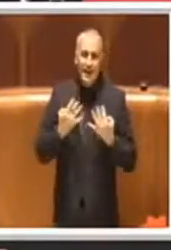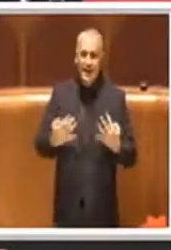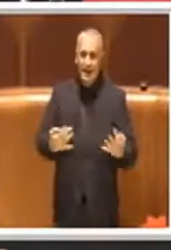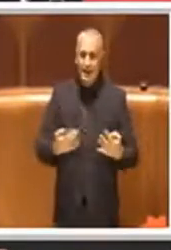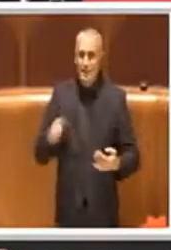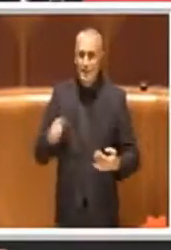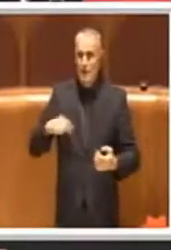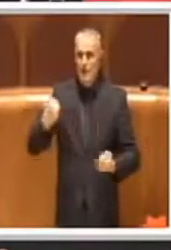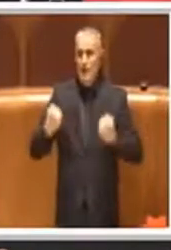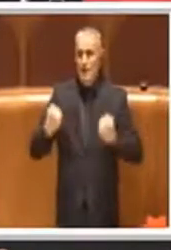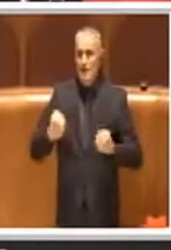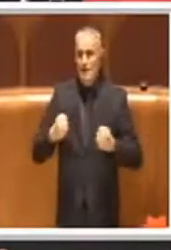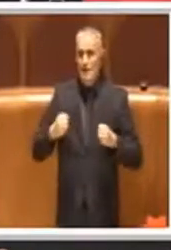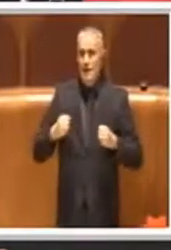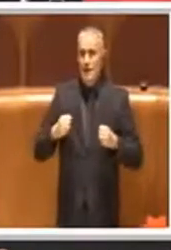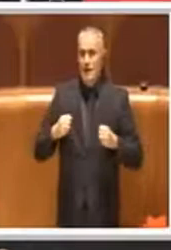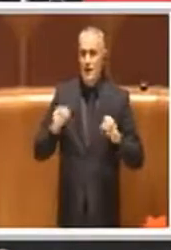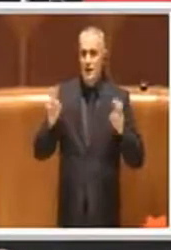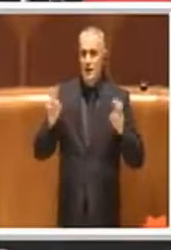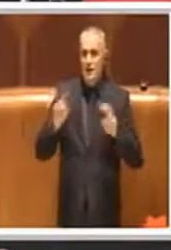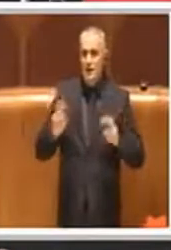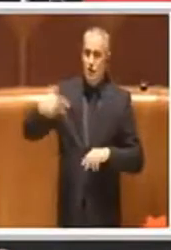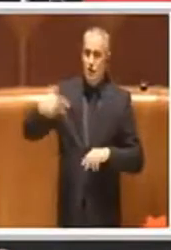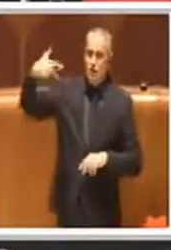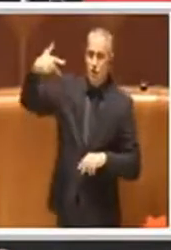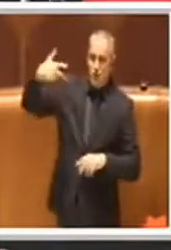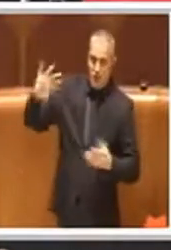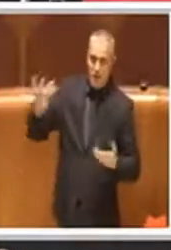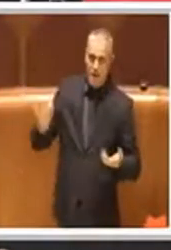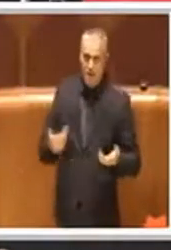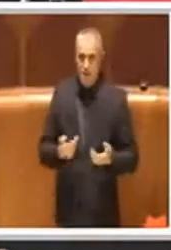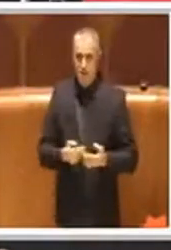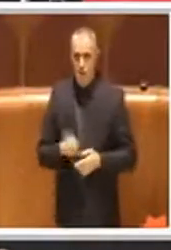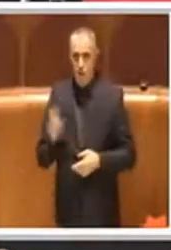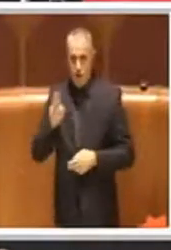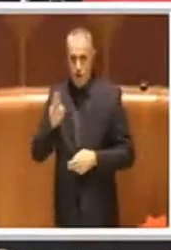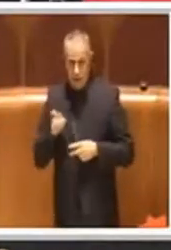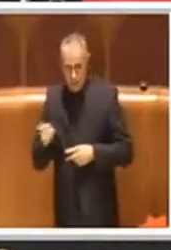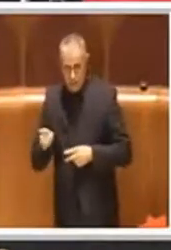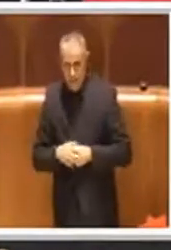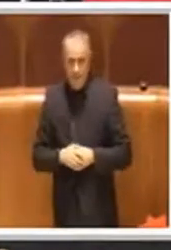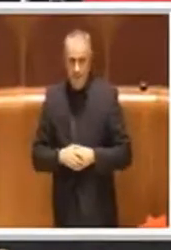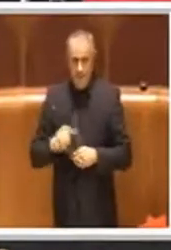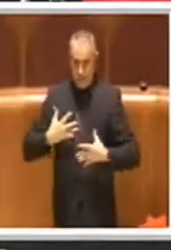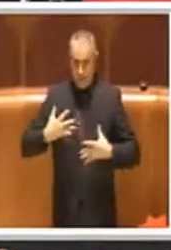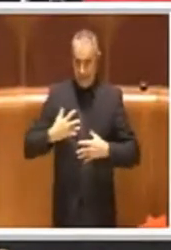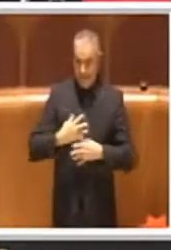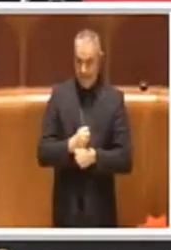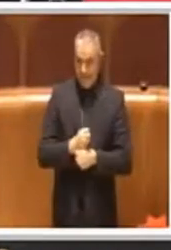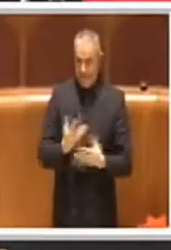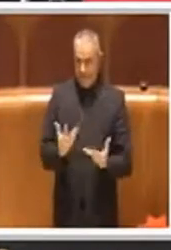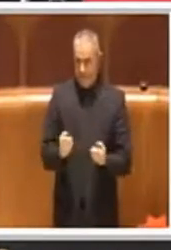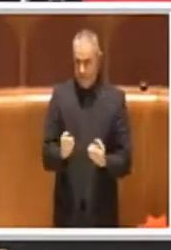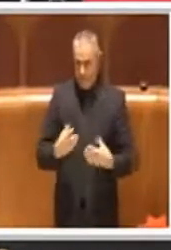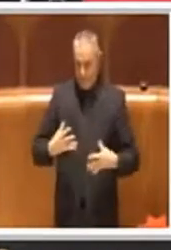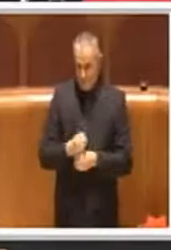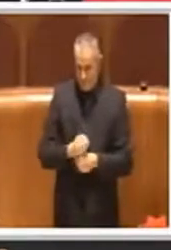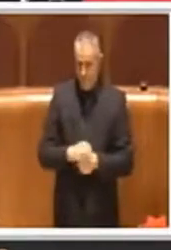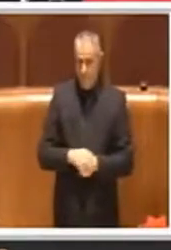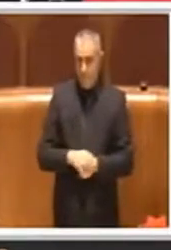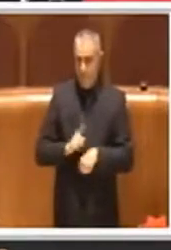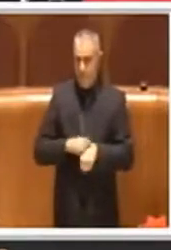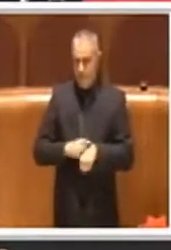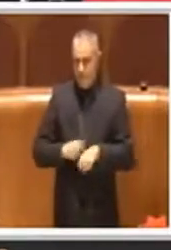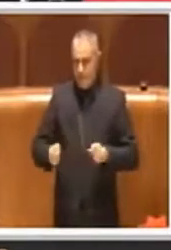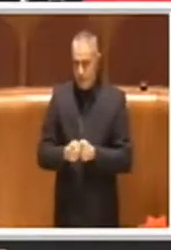sulle rinnovabili. Vado a concludere per sintetizzare meglio, visto il tempo a mia disposizione.